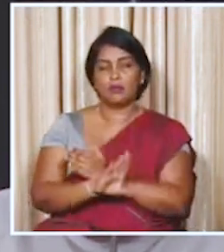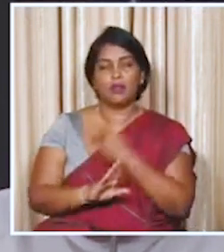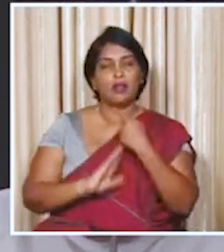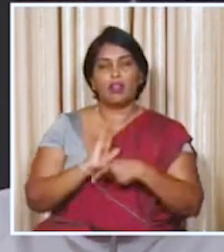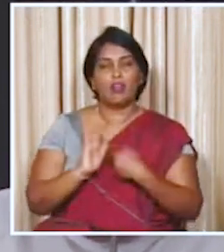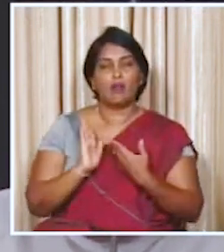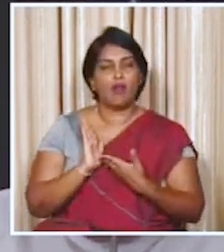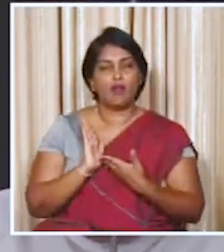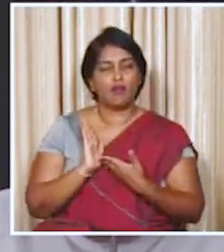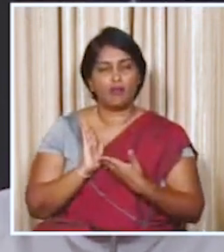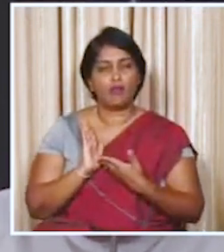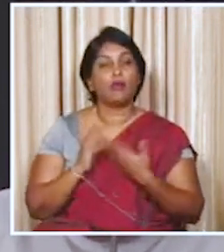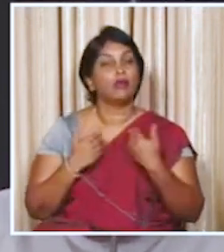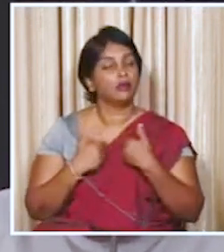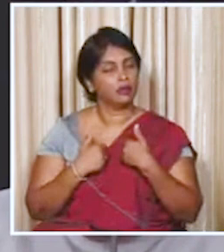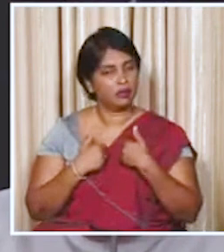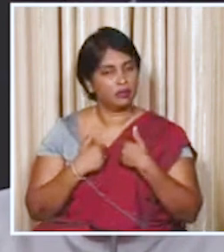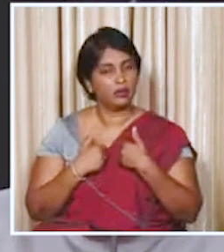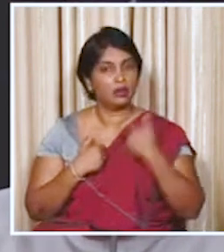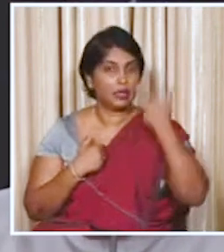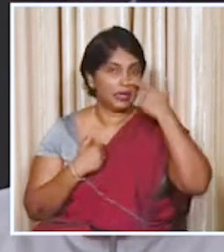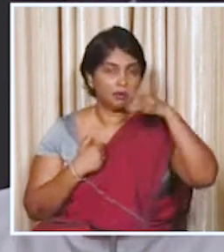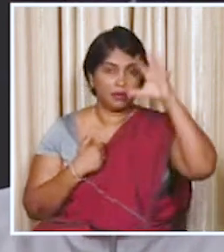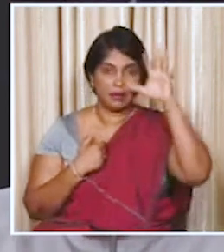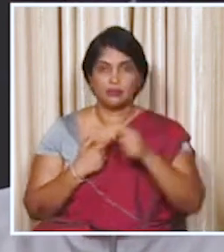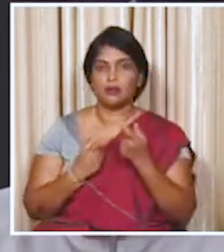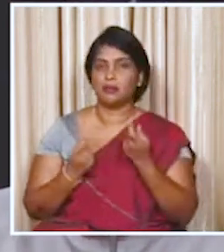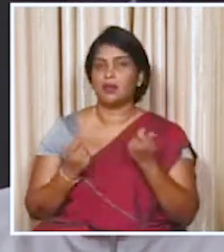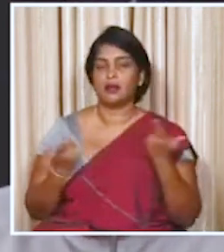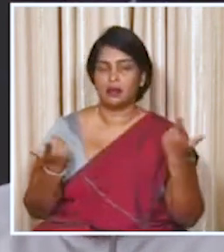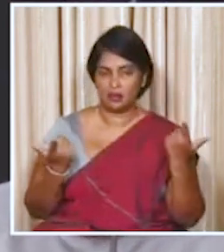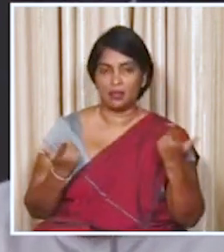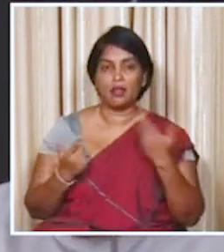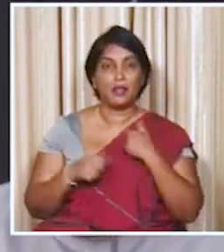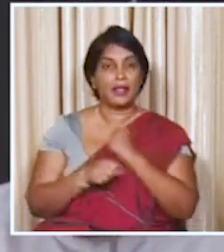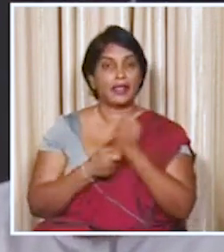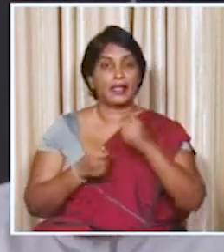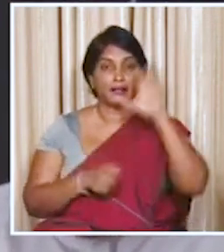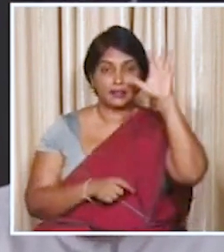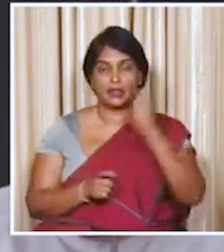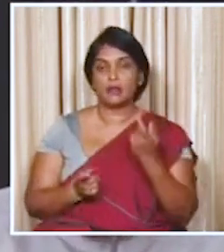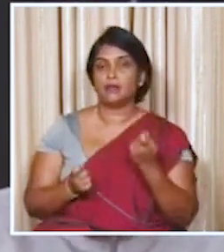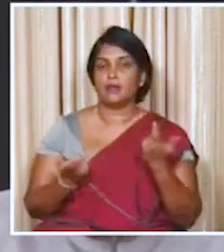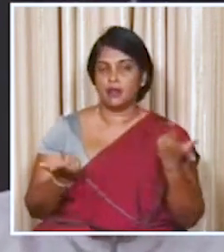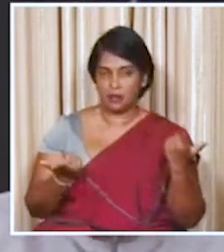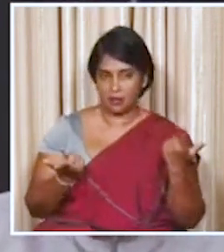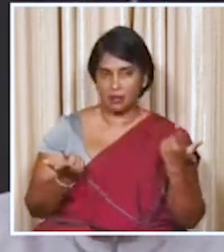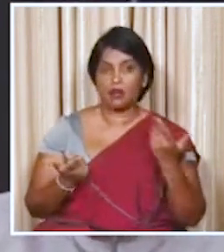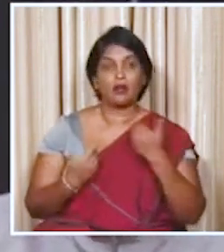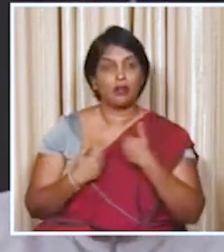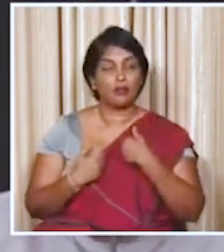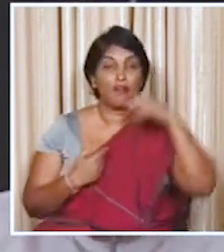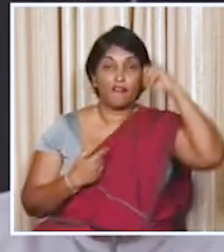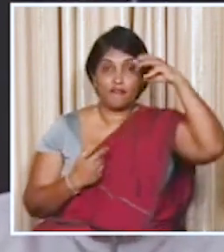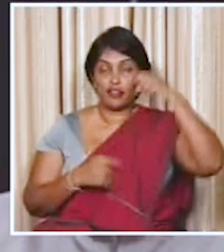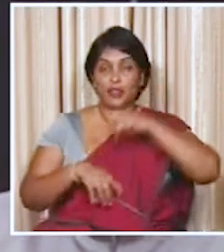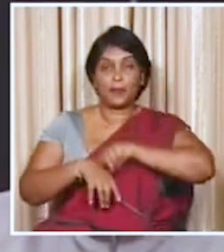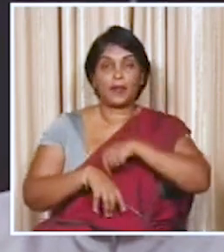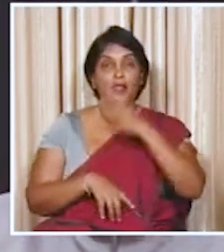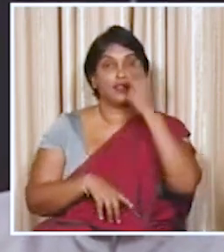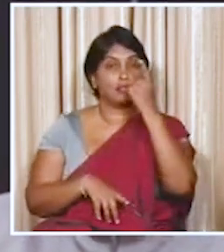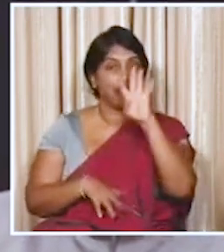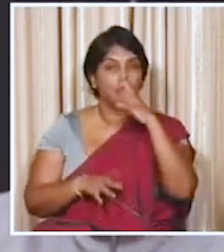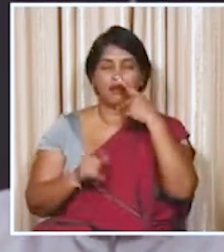dikir. Apit tel tika gendah sali nae, apit gas tika gendah sali nae, apit viduliya paya dah terak